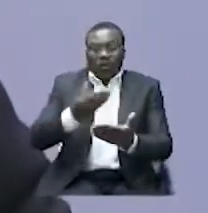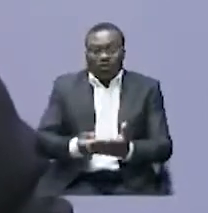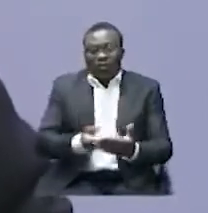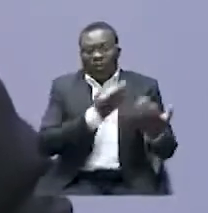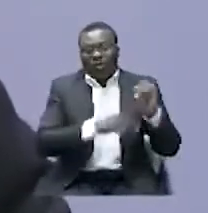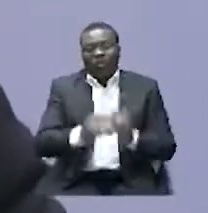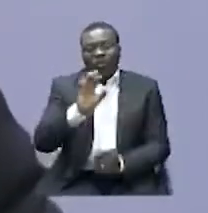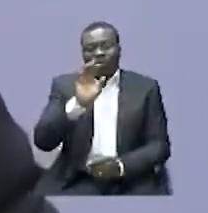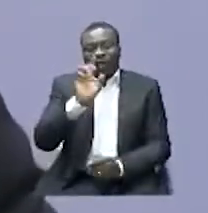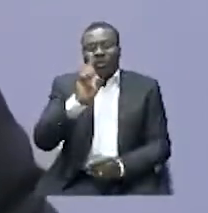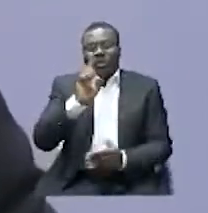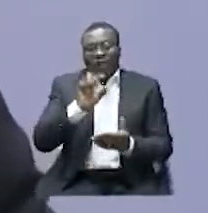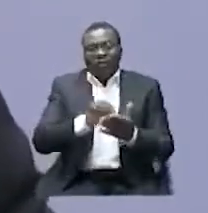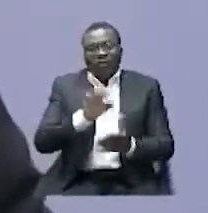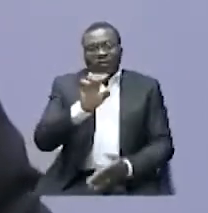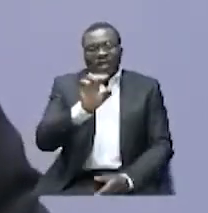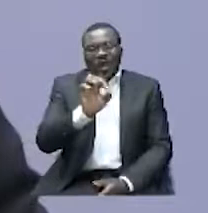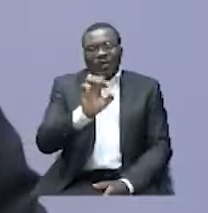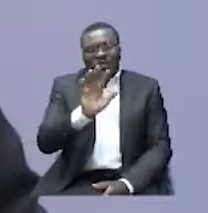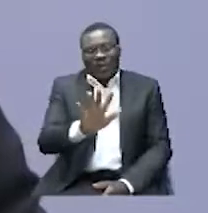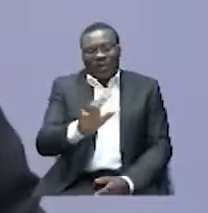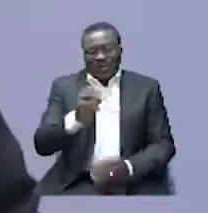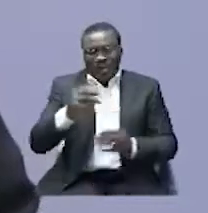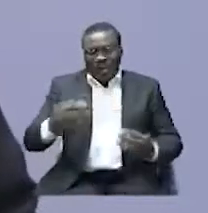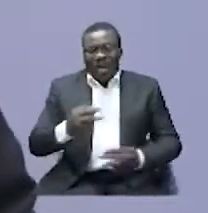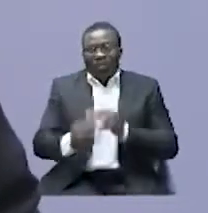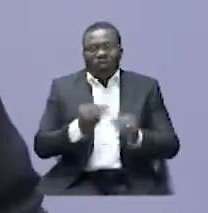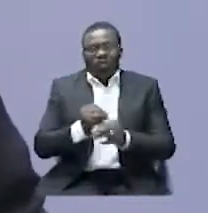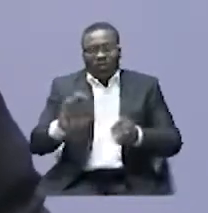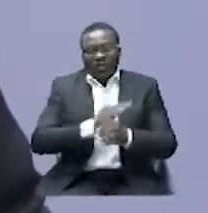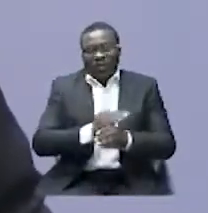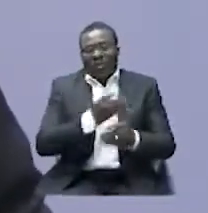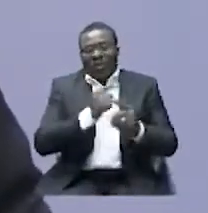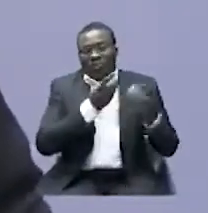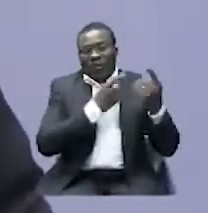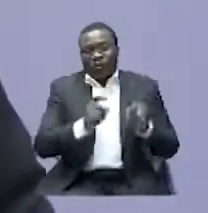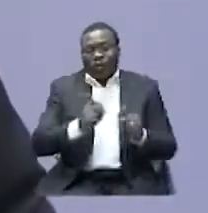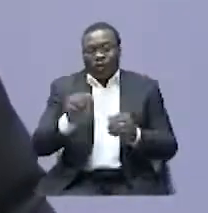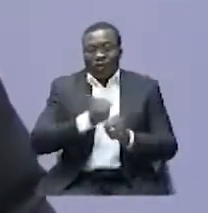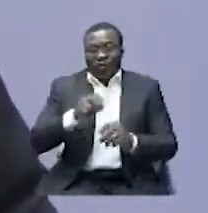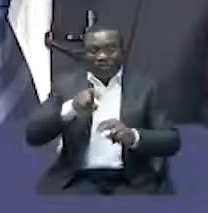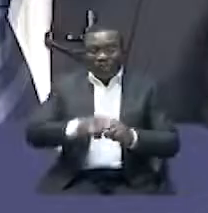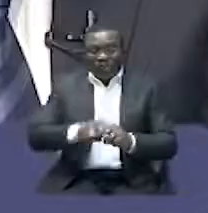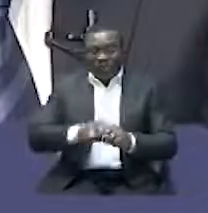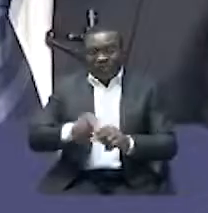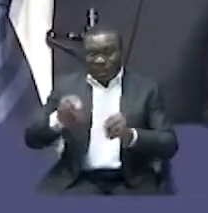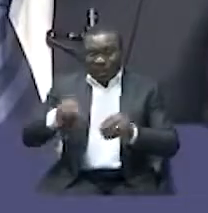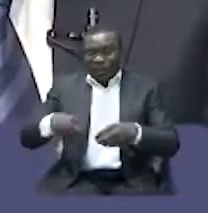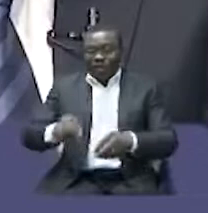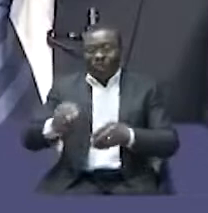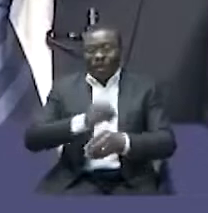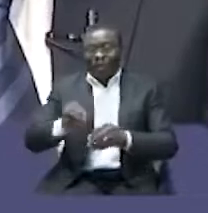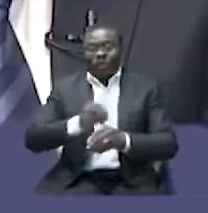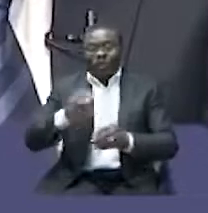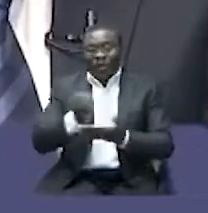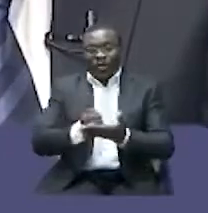depuis 1985 dans le monde des affaires. Mais depuis votre fauteuil d'opérateur économique, vous avez toujours